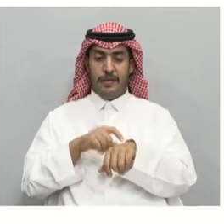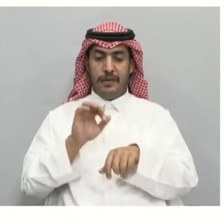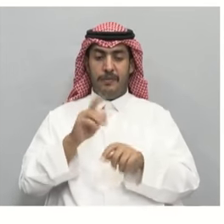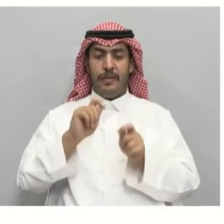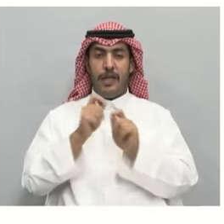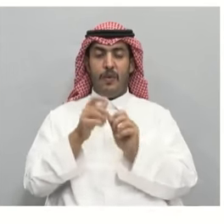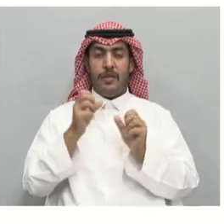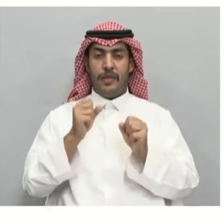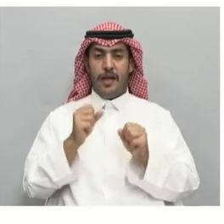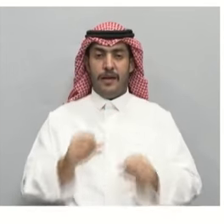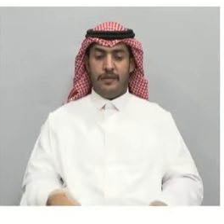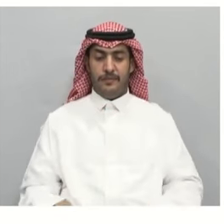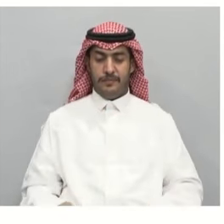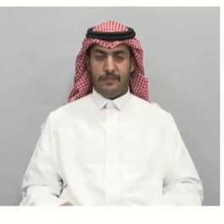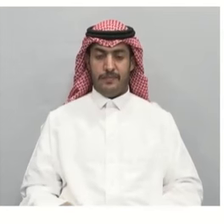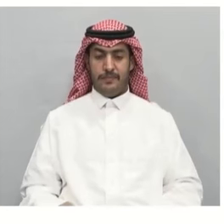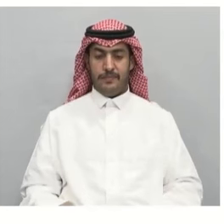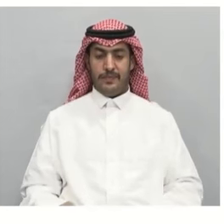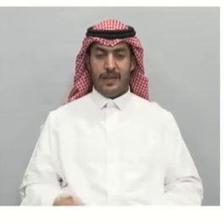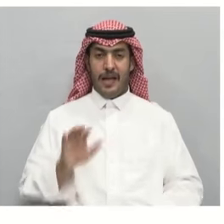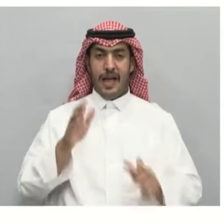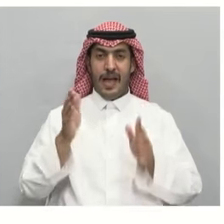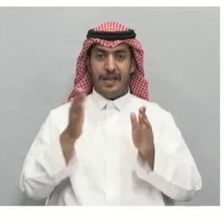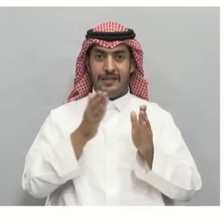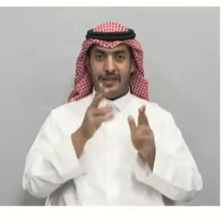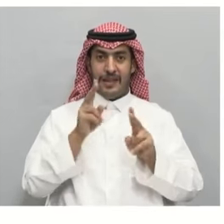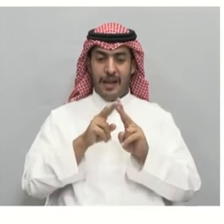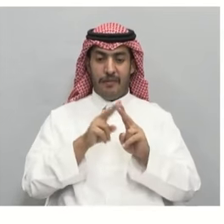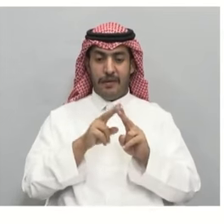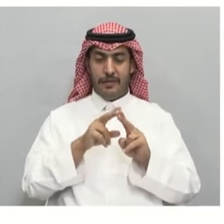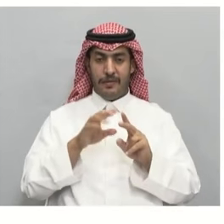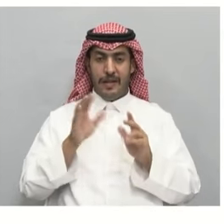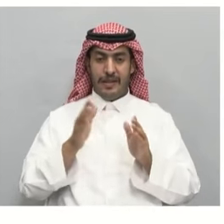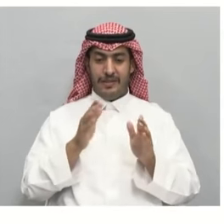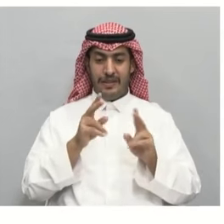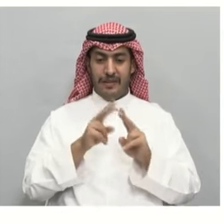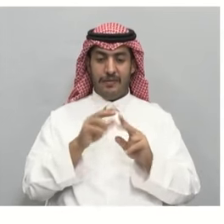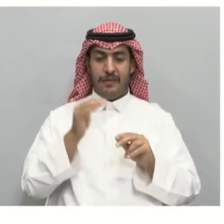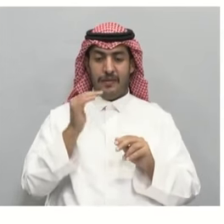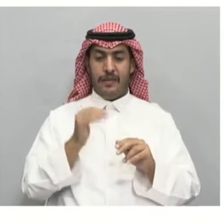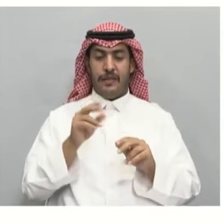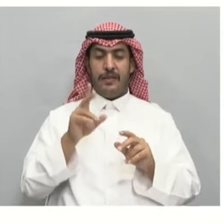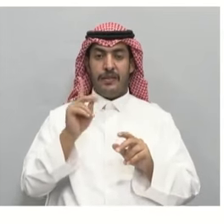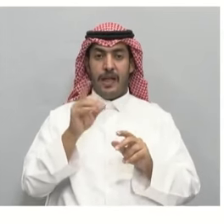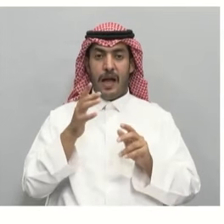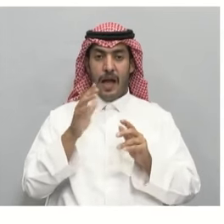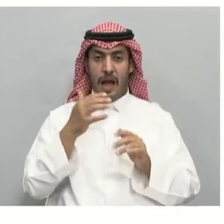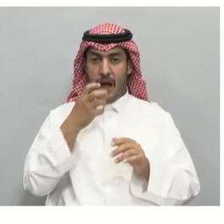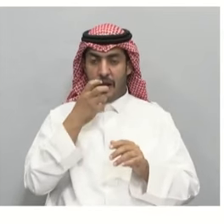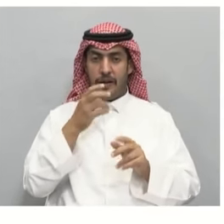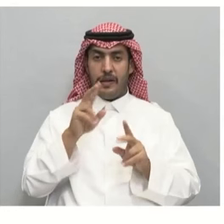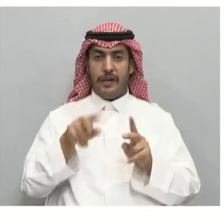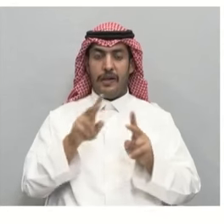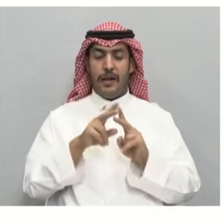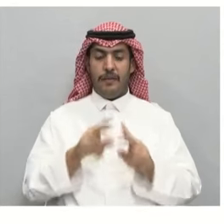لتحول الطاقه ففي الاجهزه الكهربائيه تتحول الطاقه الكهربائيه الى طاقه حراريه او اي من الاشكال